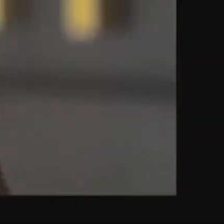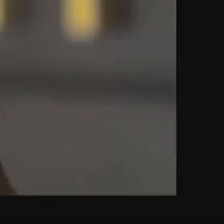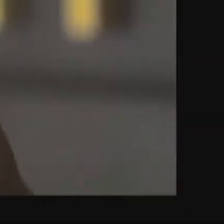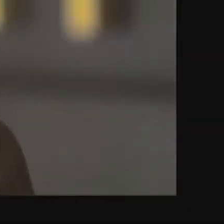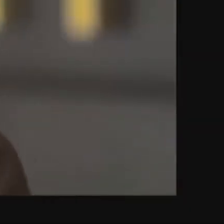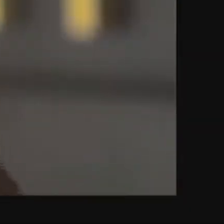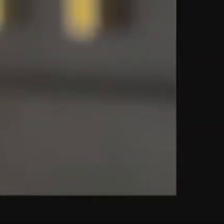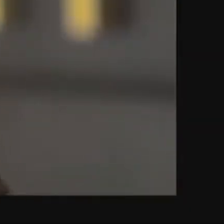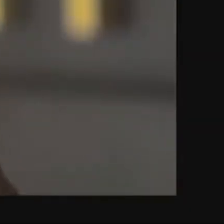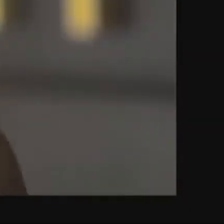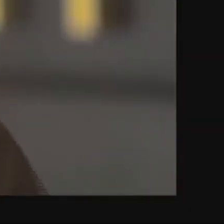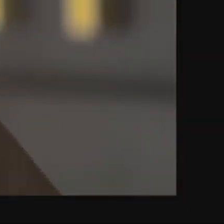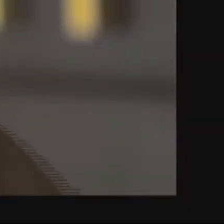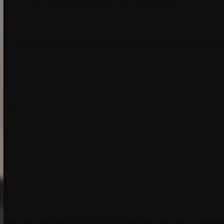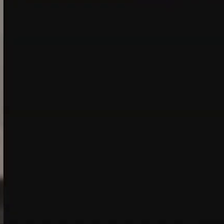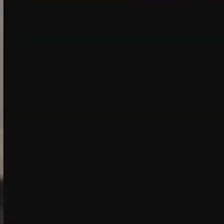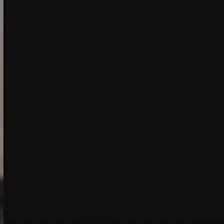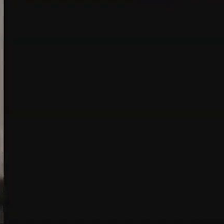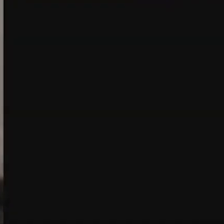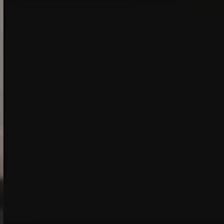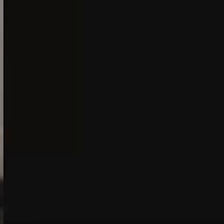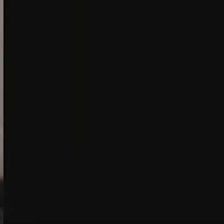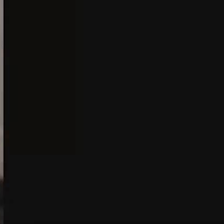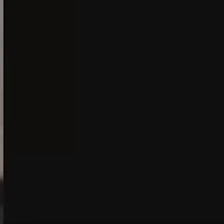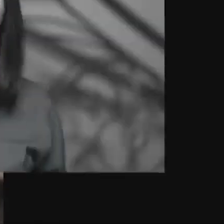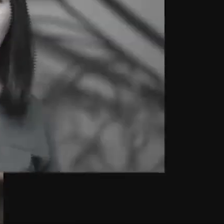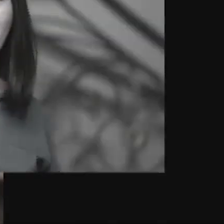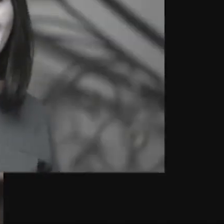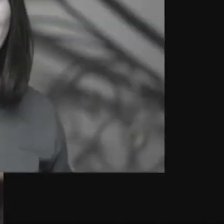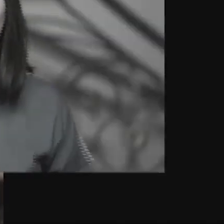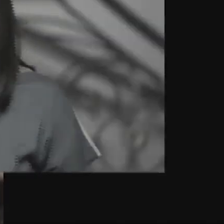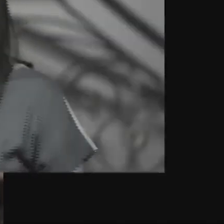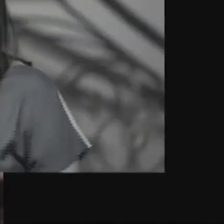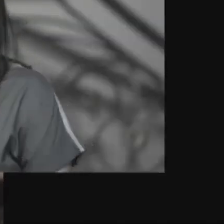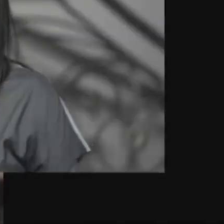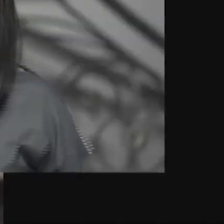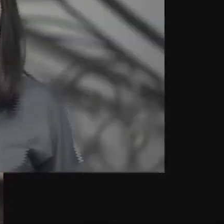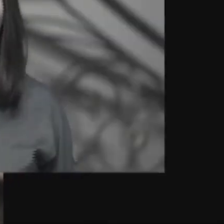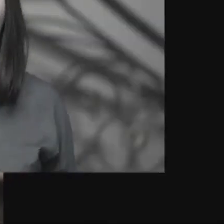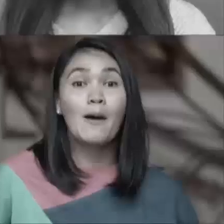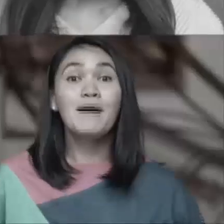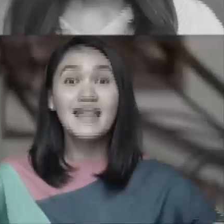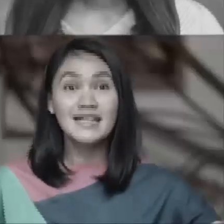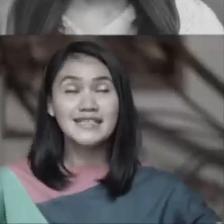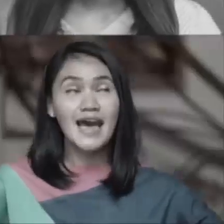jauh-jauh Senyum kita imahagi Imam